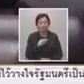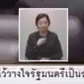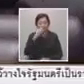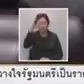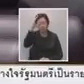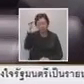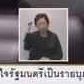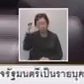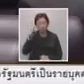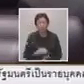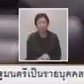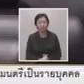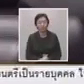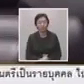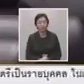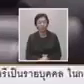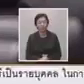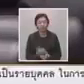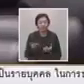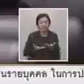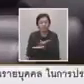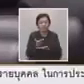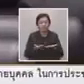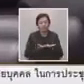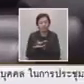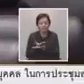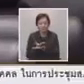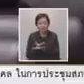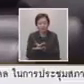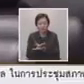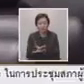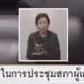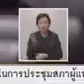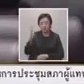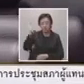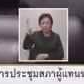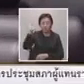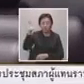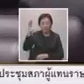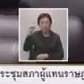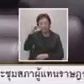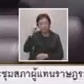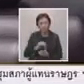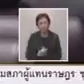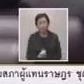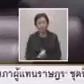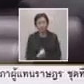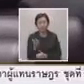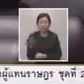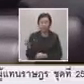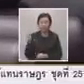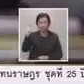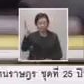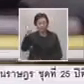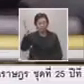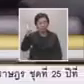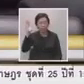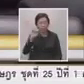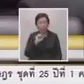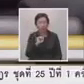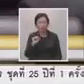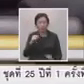วยพิจารณาคำวินิจฉัยของท่านเมื่อตะกี้ด้วยเพราะว่าคำวินิจฉัยของท่านต่อท่านส.ส.สุ